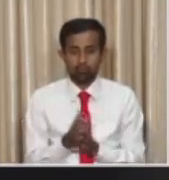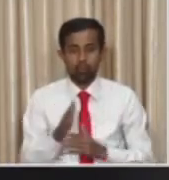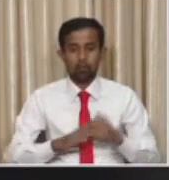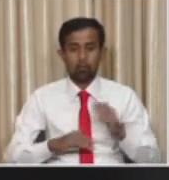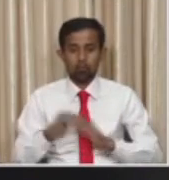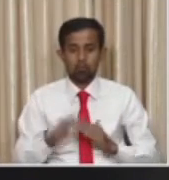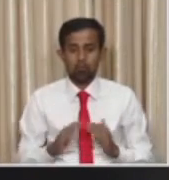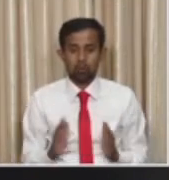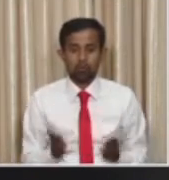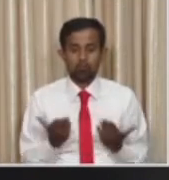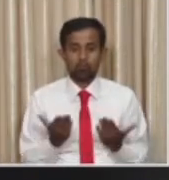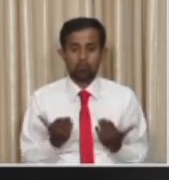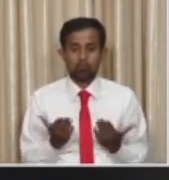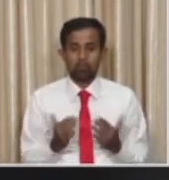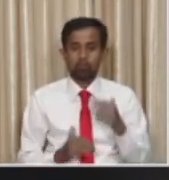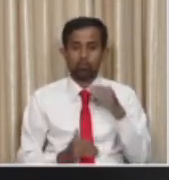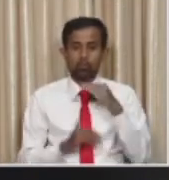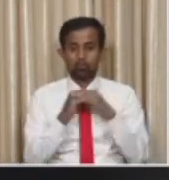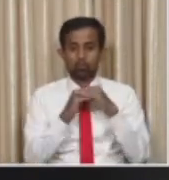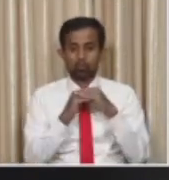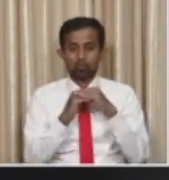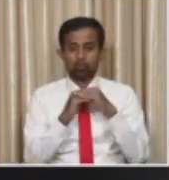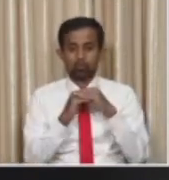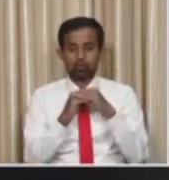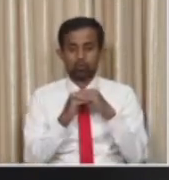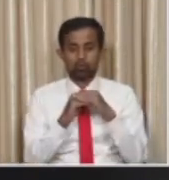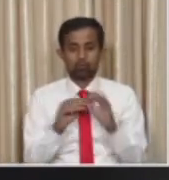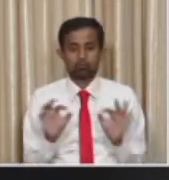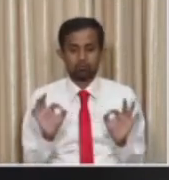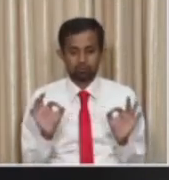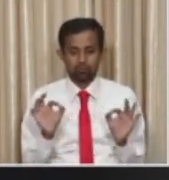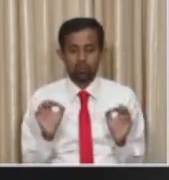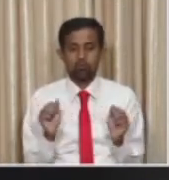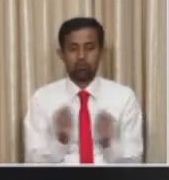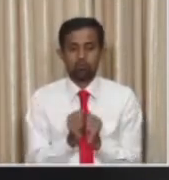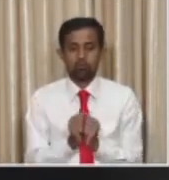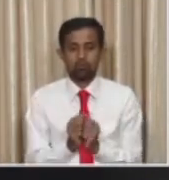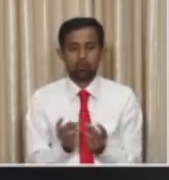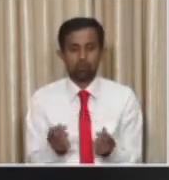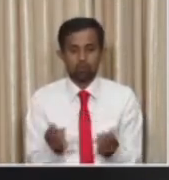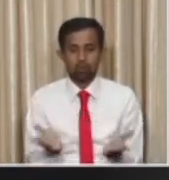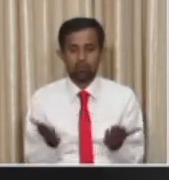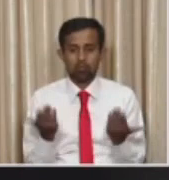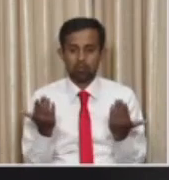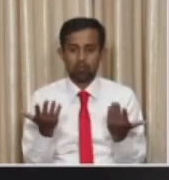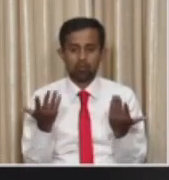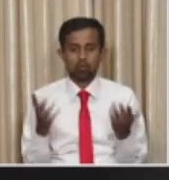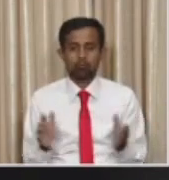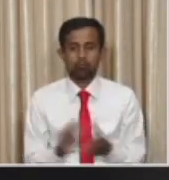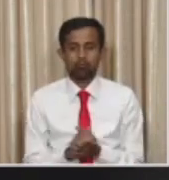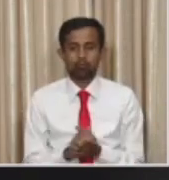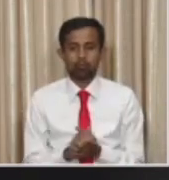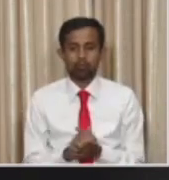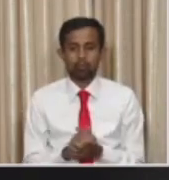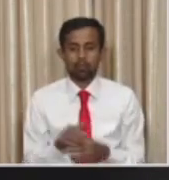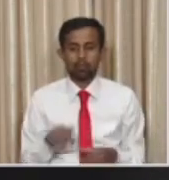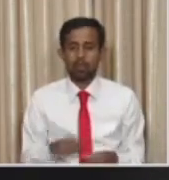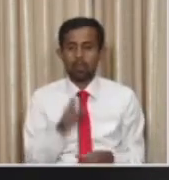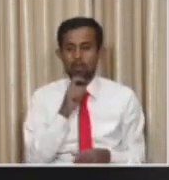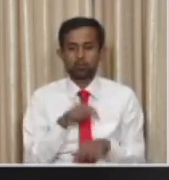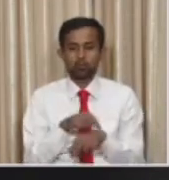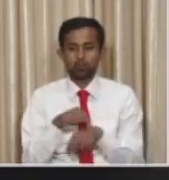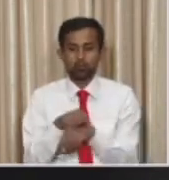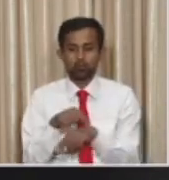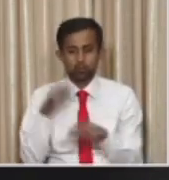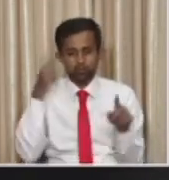පාවිච්චි කරමින් උපරිම තත්ත්වයකින් ඒ කටයුතු කරන්න පටන් ගත්තා. දැන් අපි අද නඩු ප්‍රමාදය ගැන